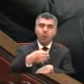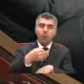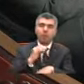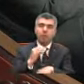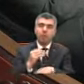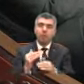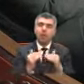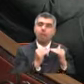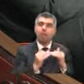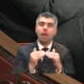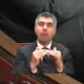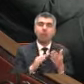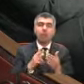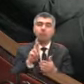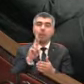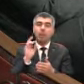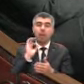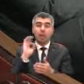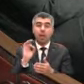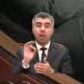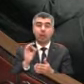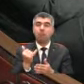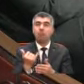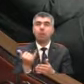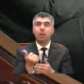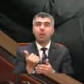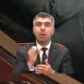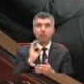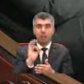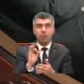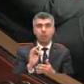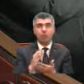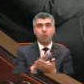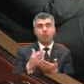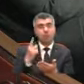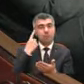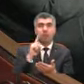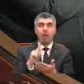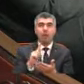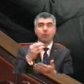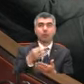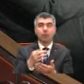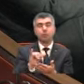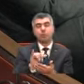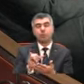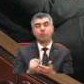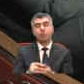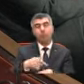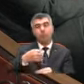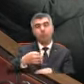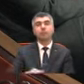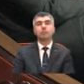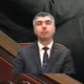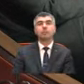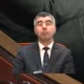للتوافقات قد يشرف عليها جلالة الملك، أو قد تتم وفقا لمساطر أخرى. أنا لا أعرف بالضبط ما هو ماذا سيتم،